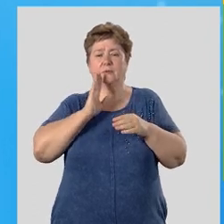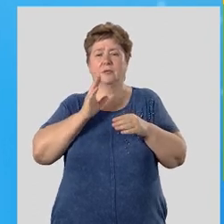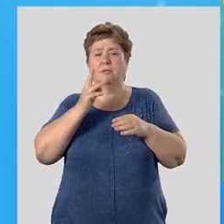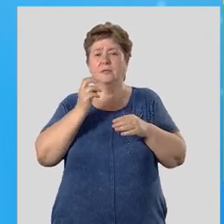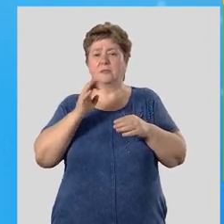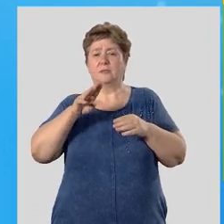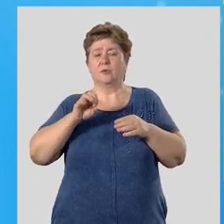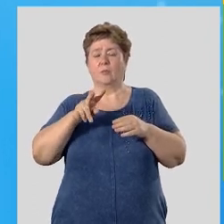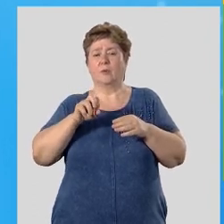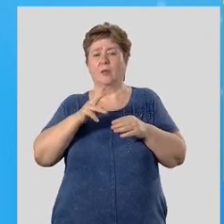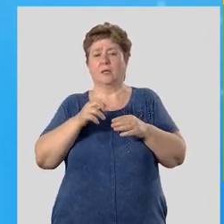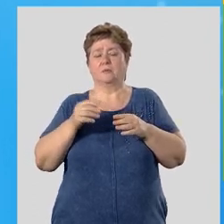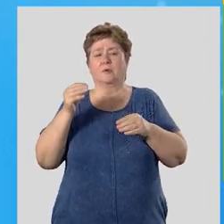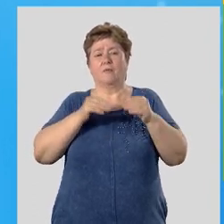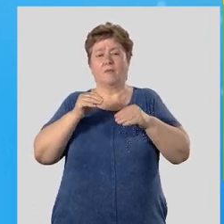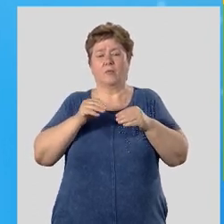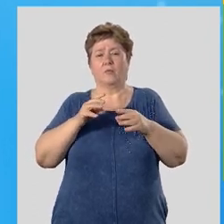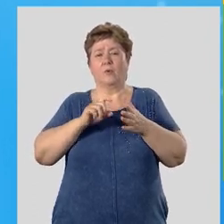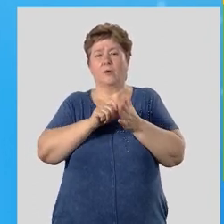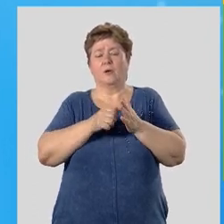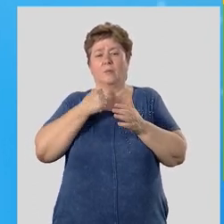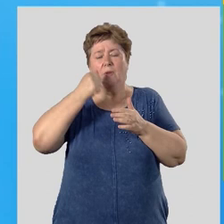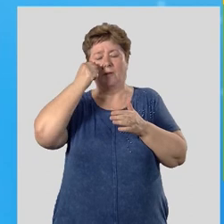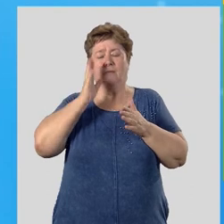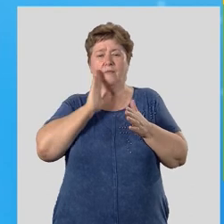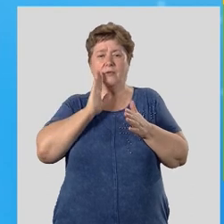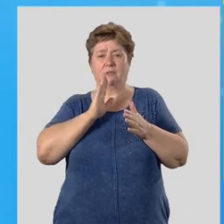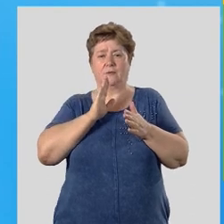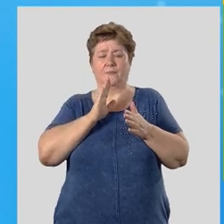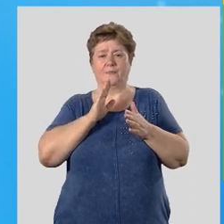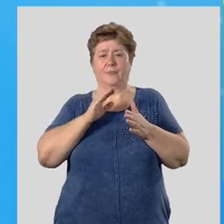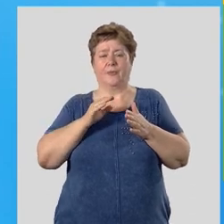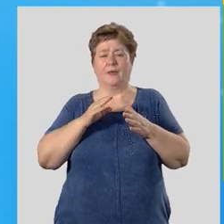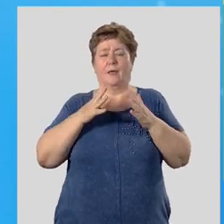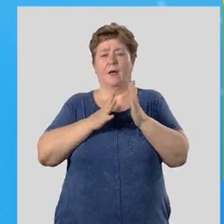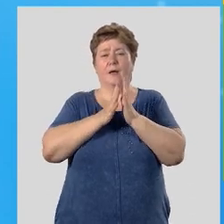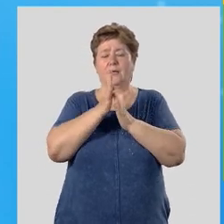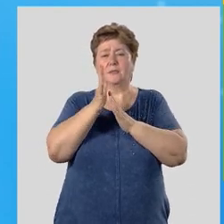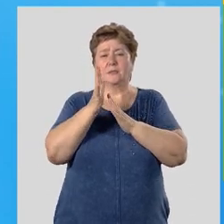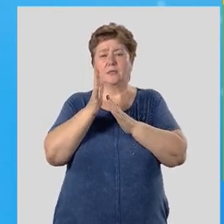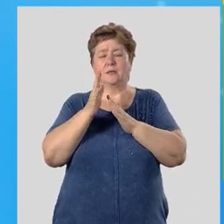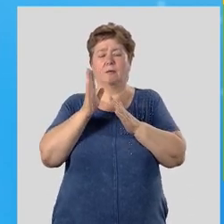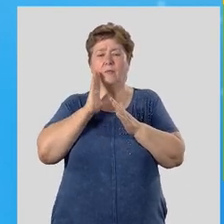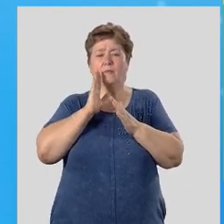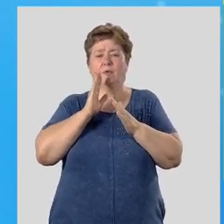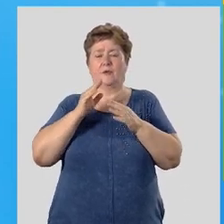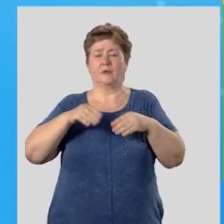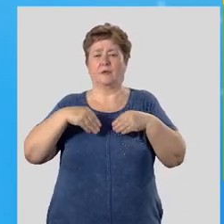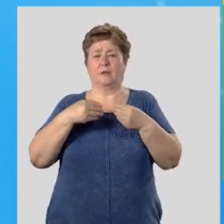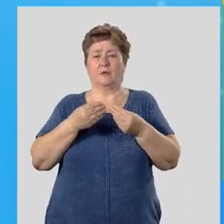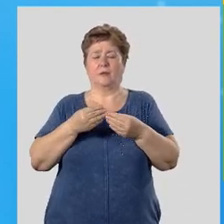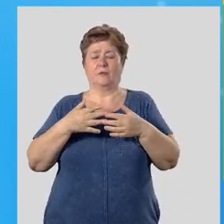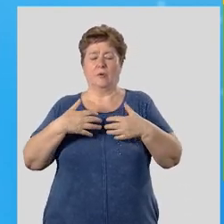Цитоплазма определяет форму клетки благодаря воде. Растениям вода